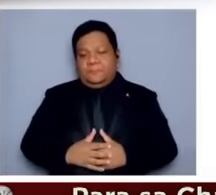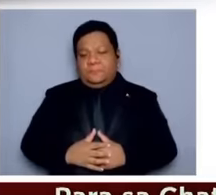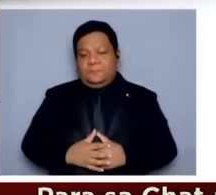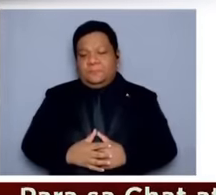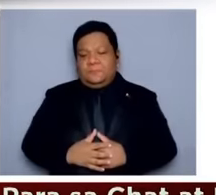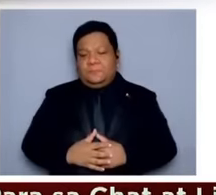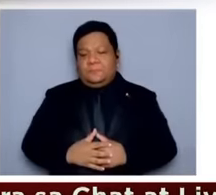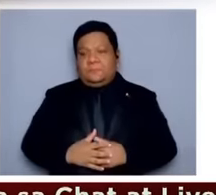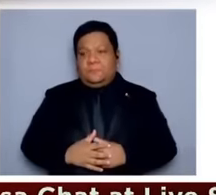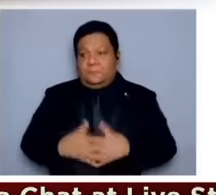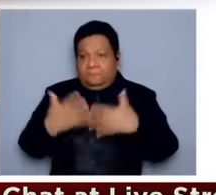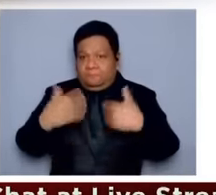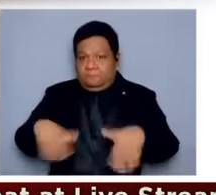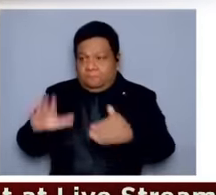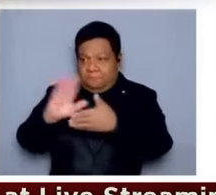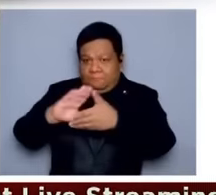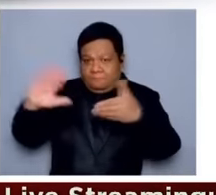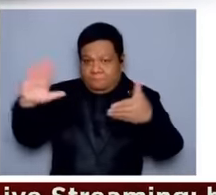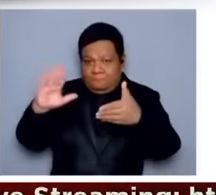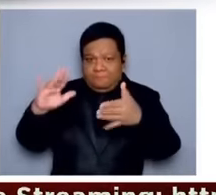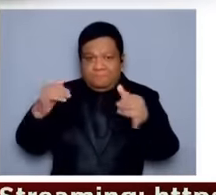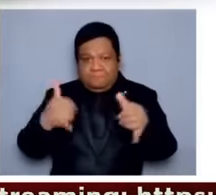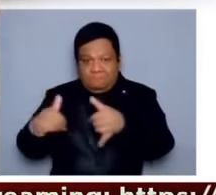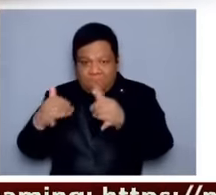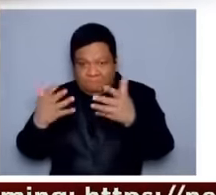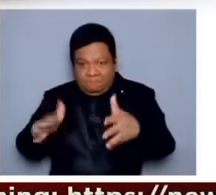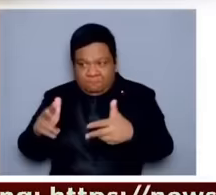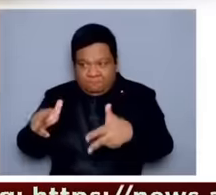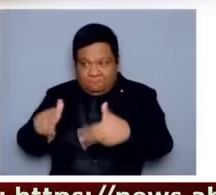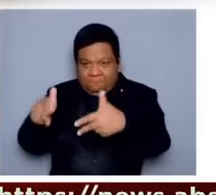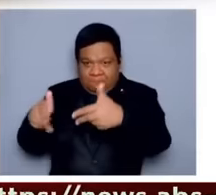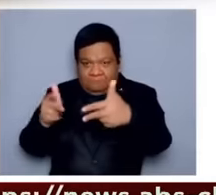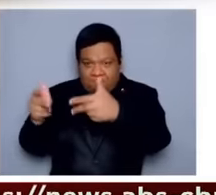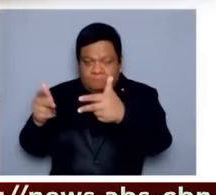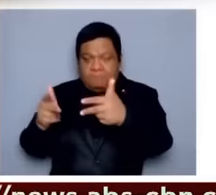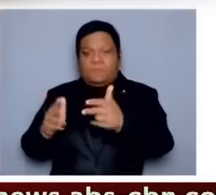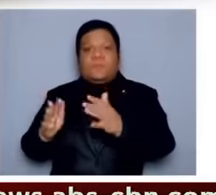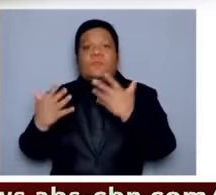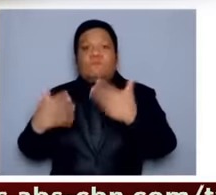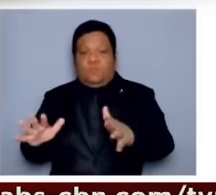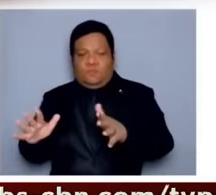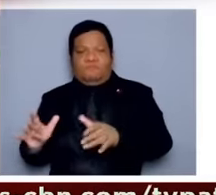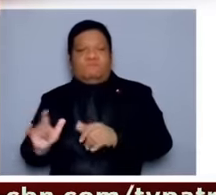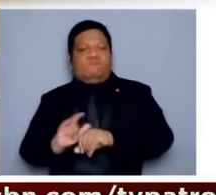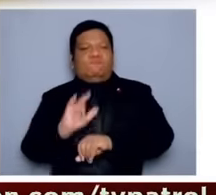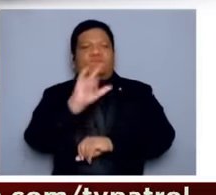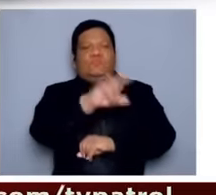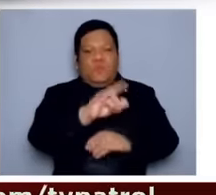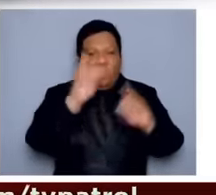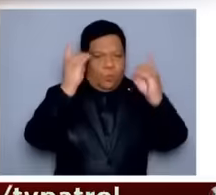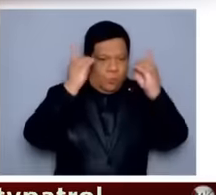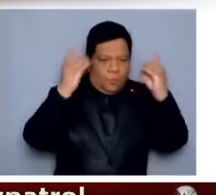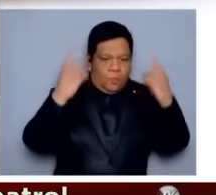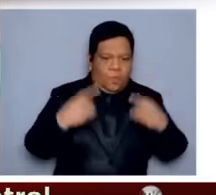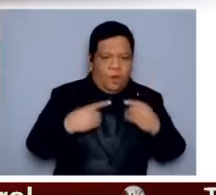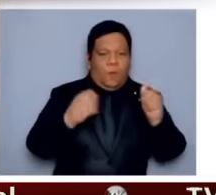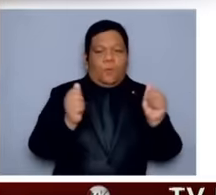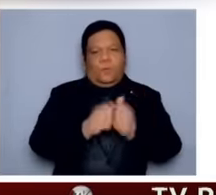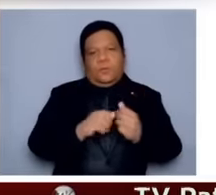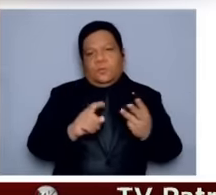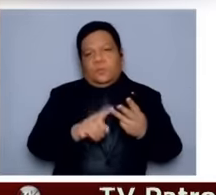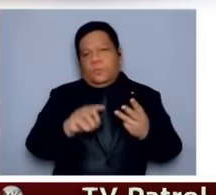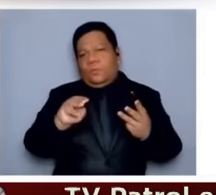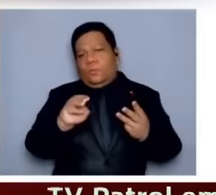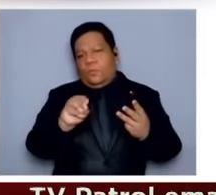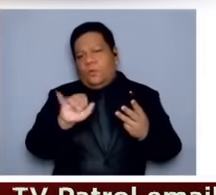Matapos ang virtual party, diretso Dubai agad ang dalawang grupo kasama ang iba pang artists gaya ni Moira de la Torre at Gigi